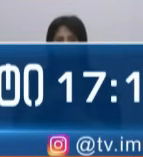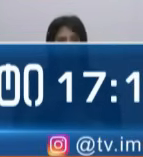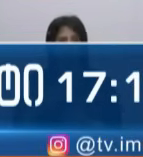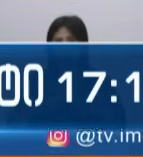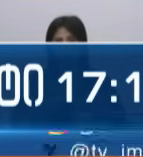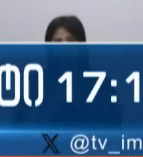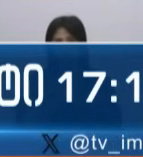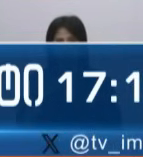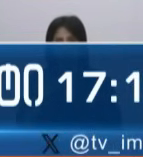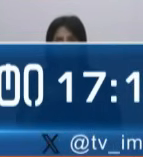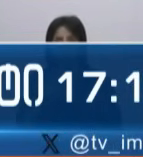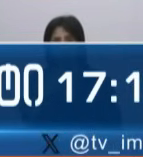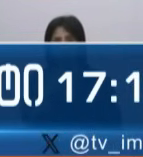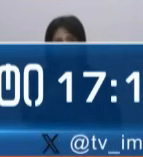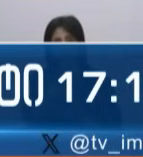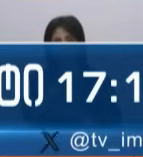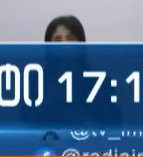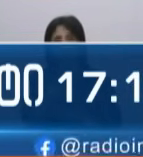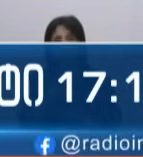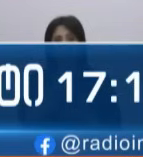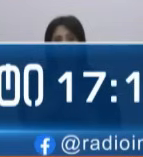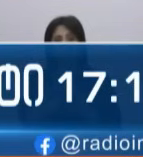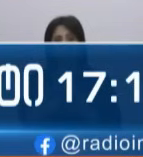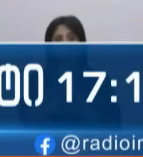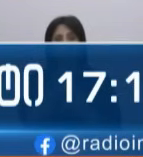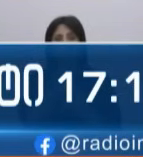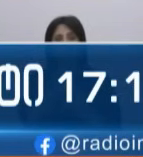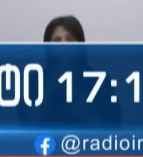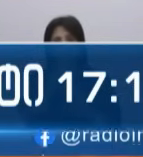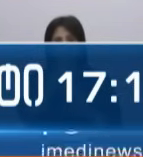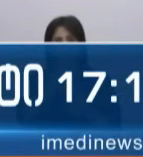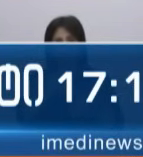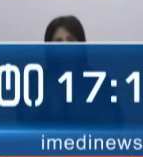არ ვაწერთ, თქვენ ხართ ხალხი, ვინც გააფორმეთ ღალატი